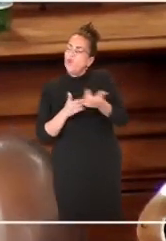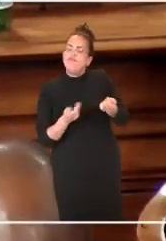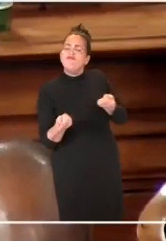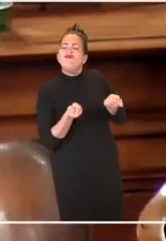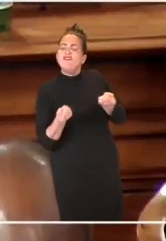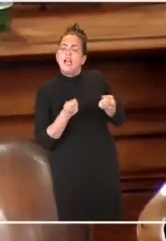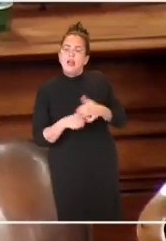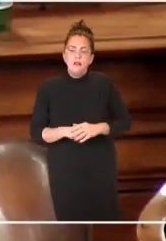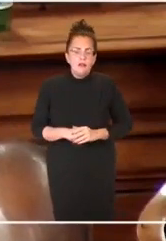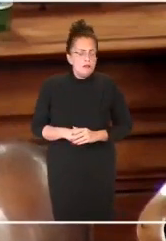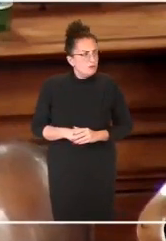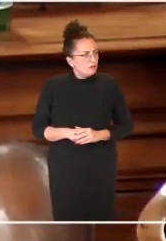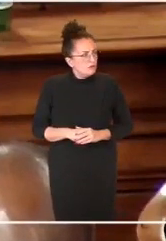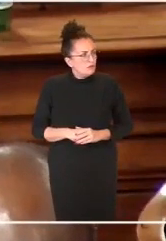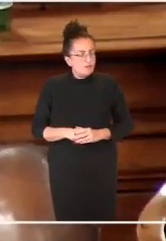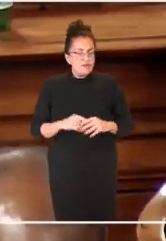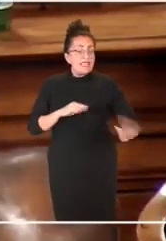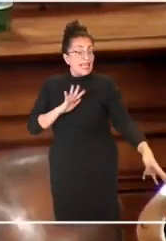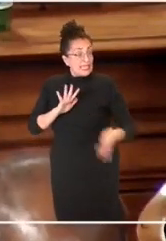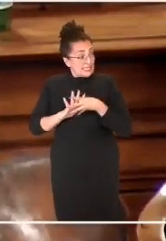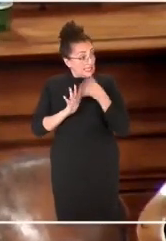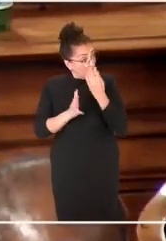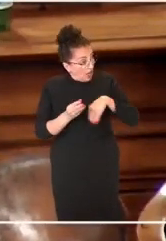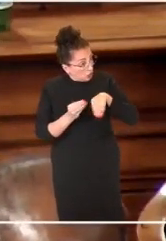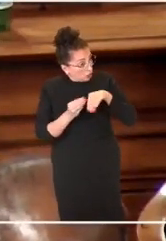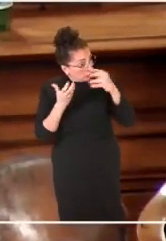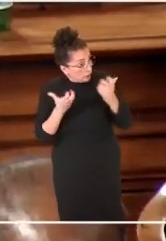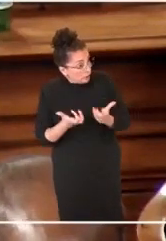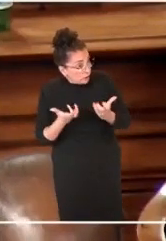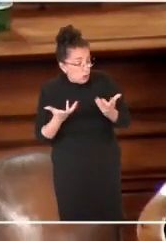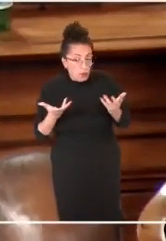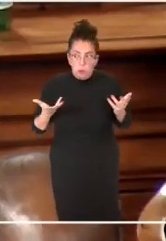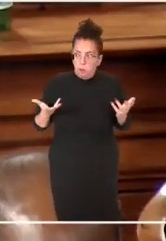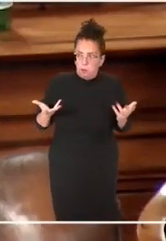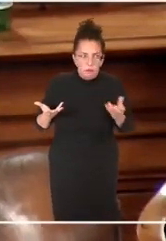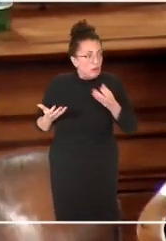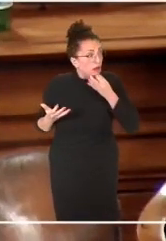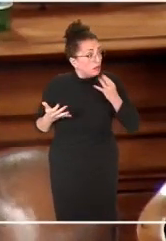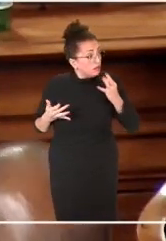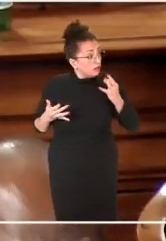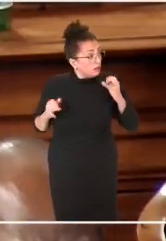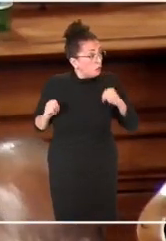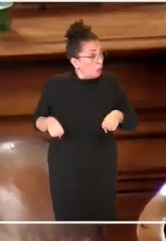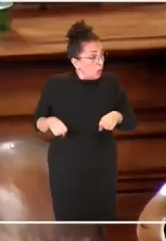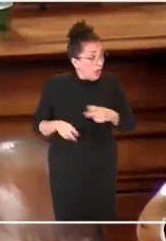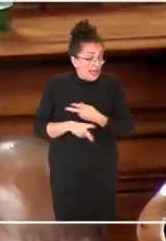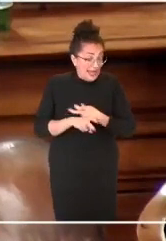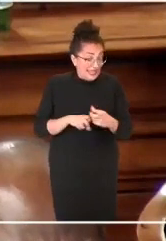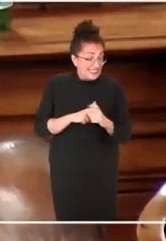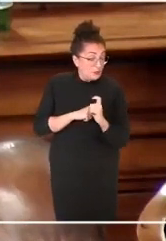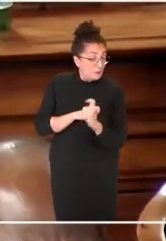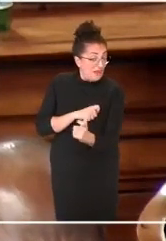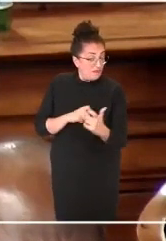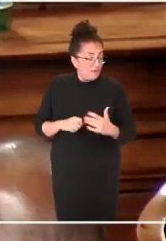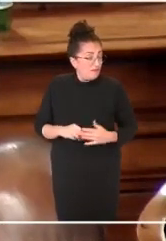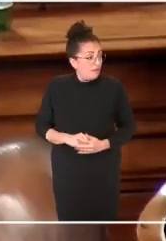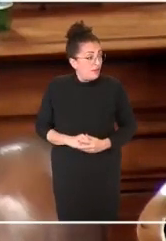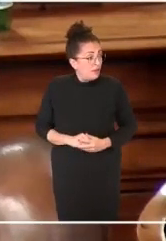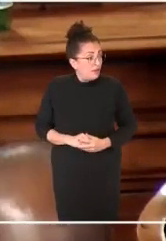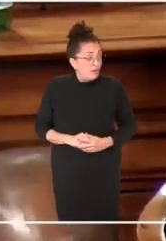critères. Permettez-moi de vous dire que il y a un risque derrière cela. La vie de quartier,